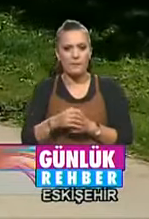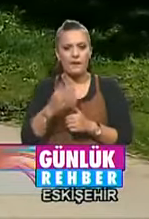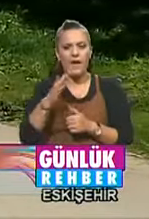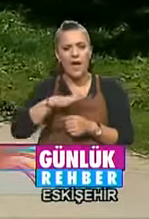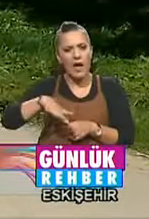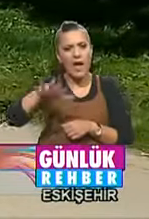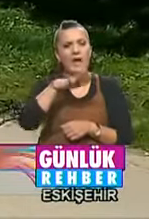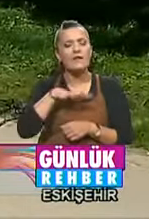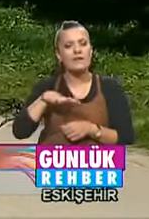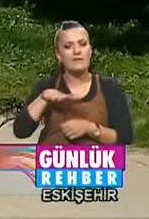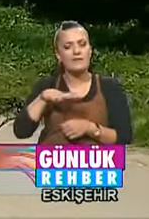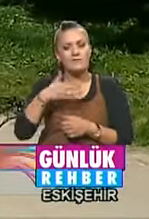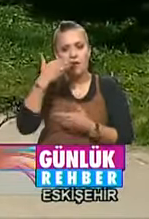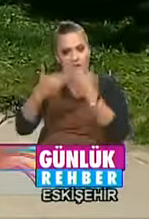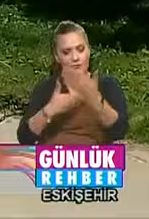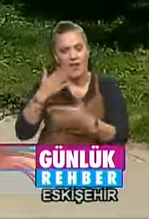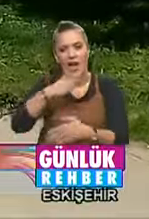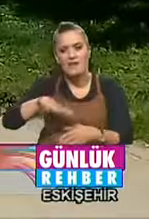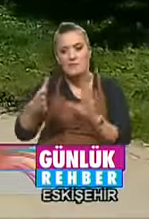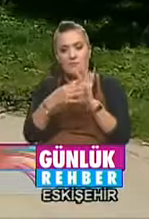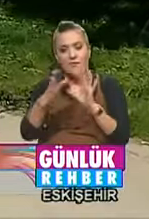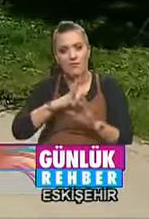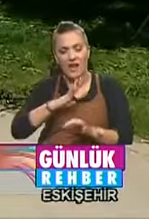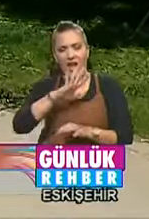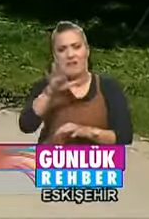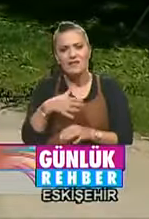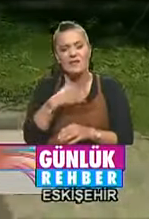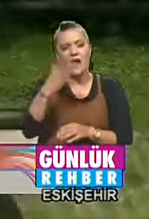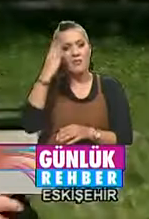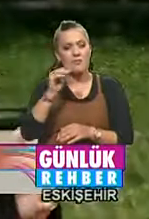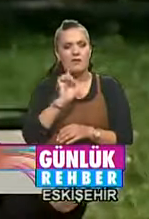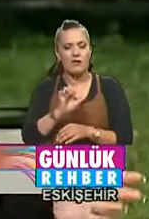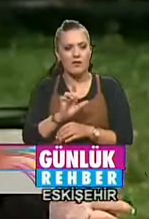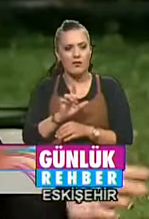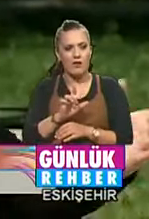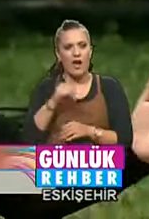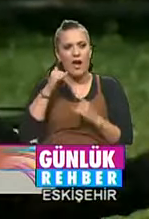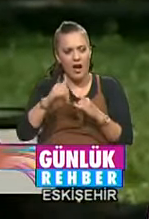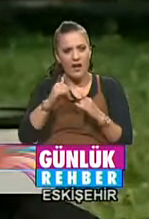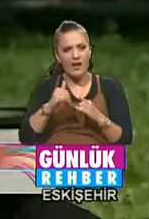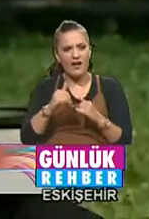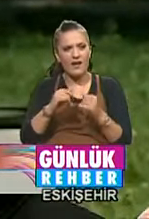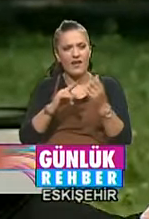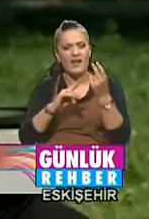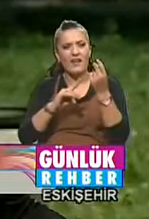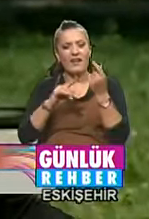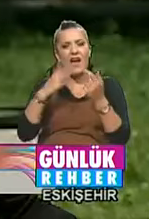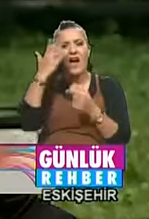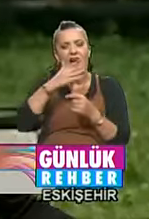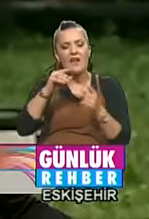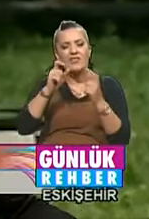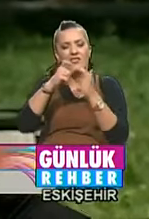Herkese hitap ediyor ve herkesin anlaması gerekiyor. Aynı şekilde İbn Arabi, Şeyhül